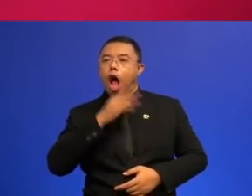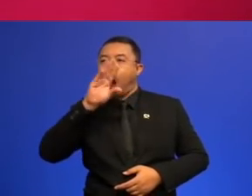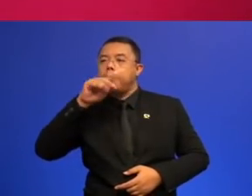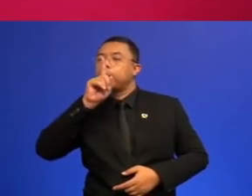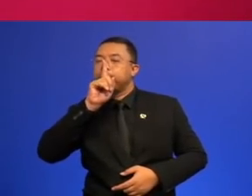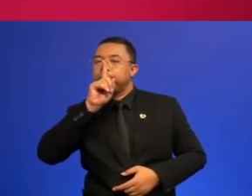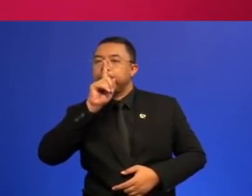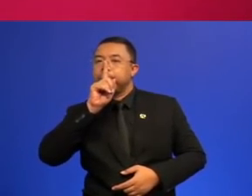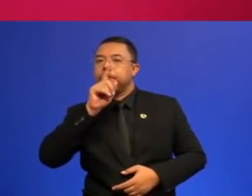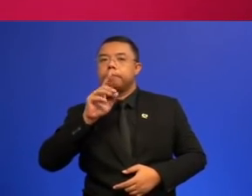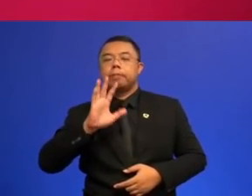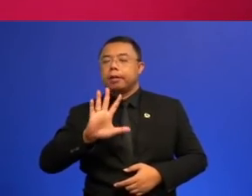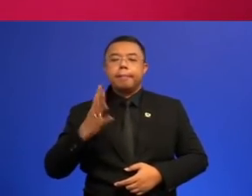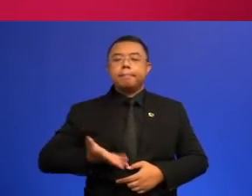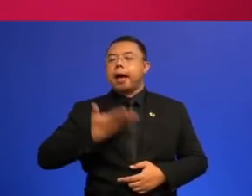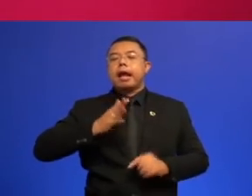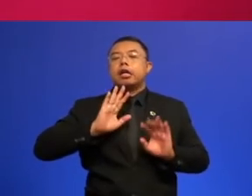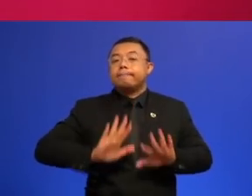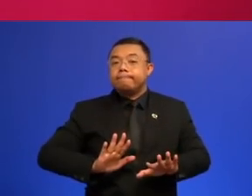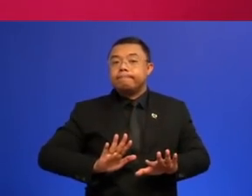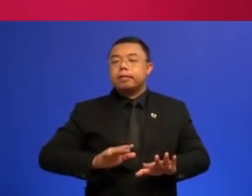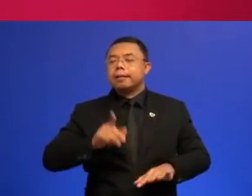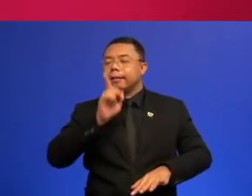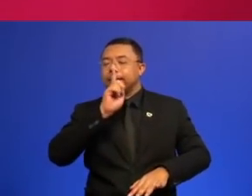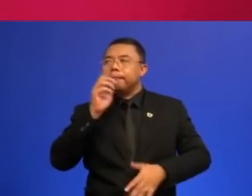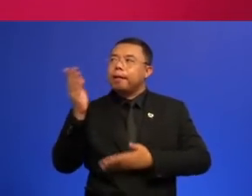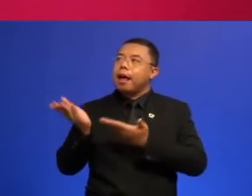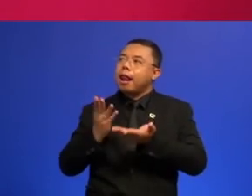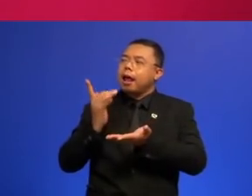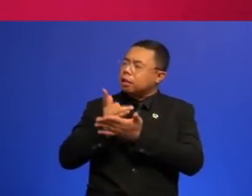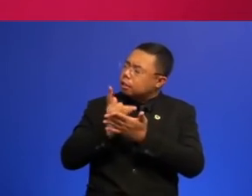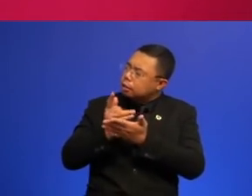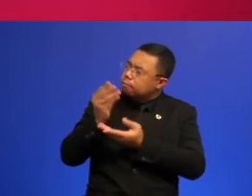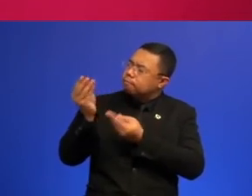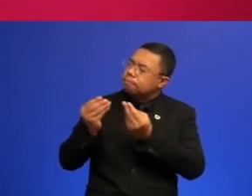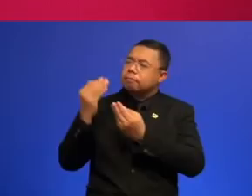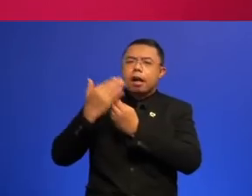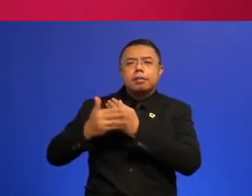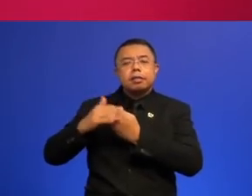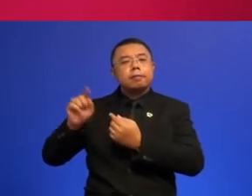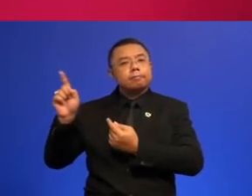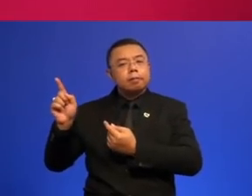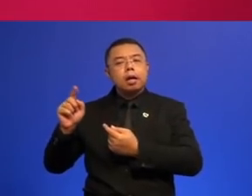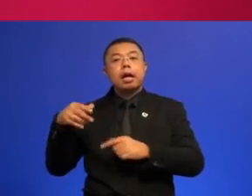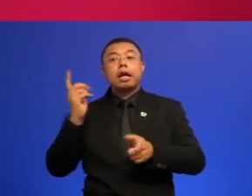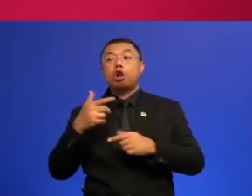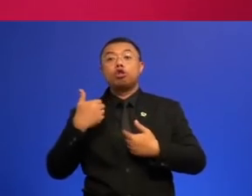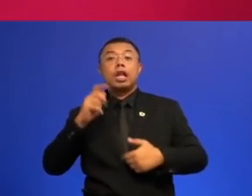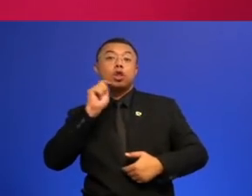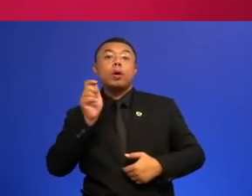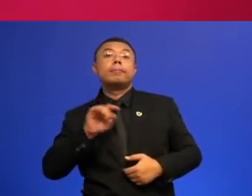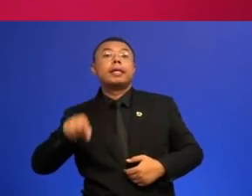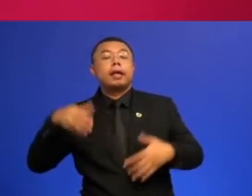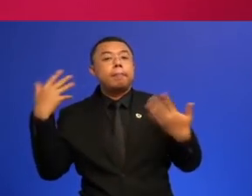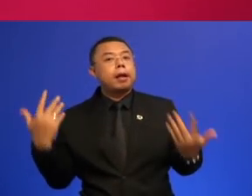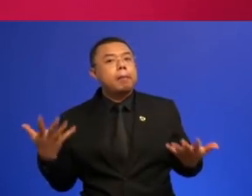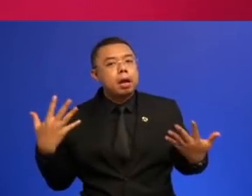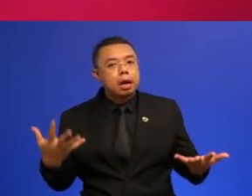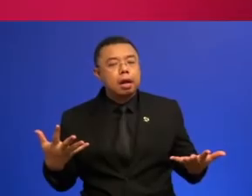ngomong. Jangan marah. Diam, layani dia, kasihani dia. Nanti kalau kamu tua seperti ini